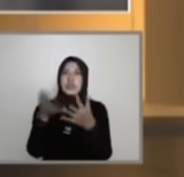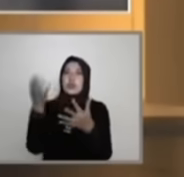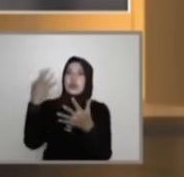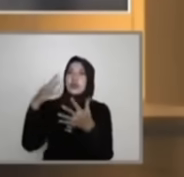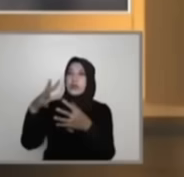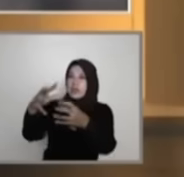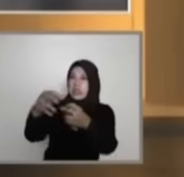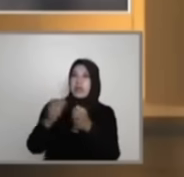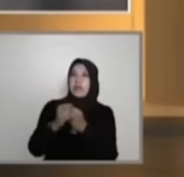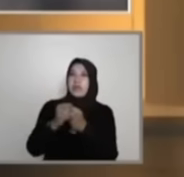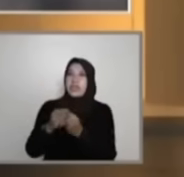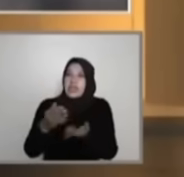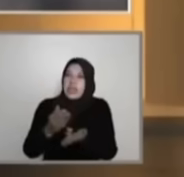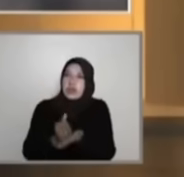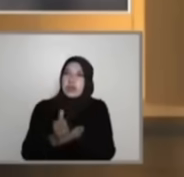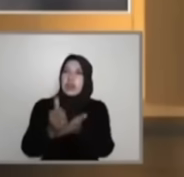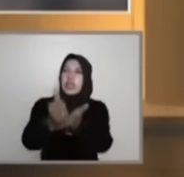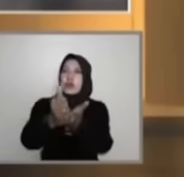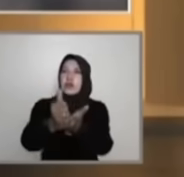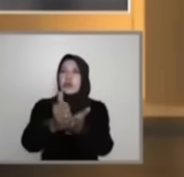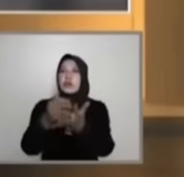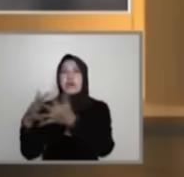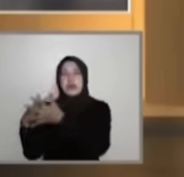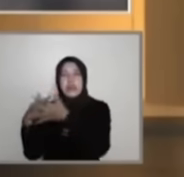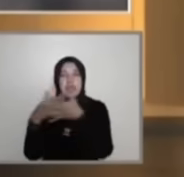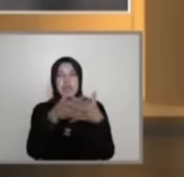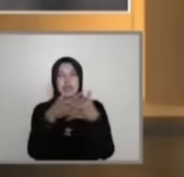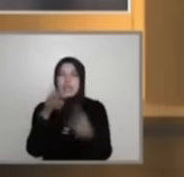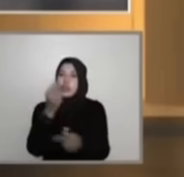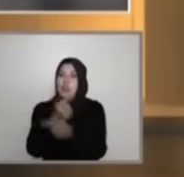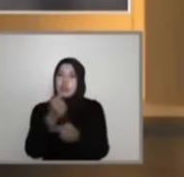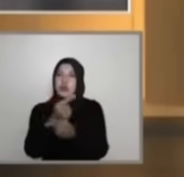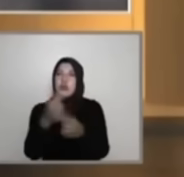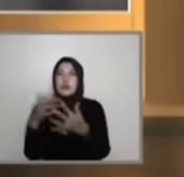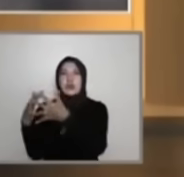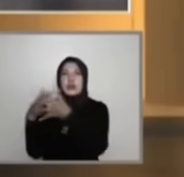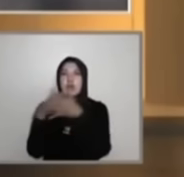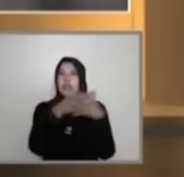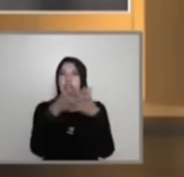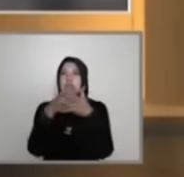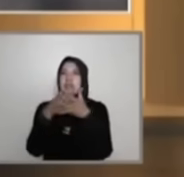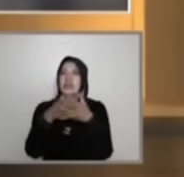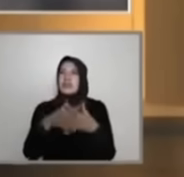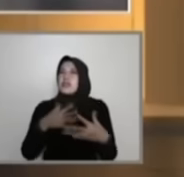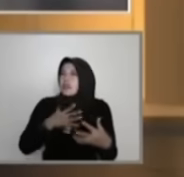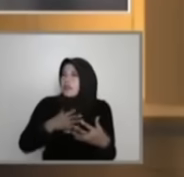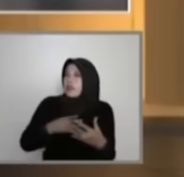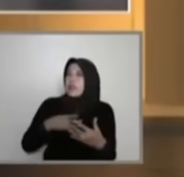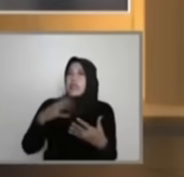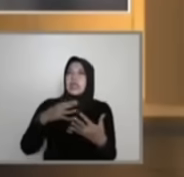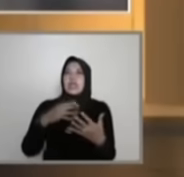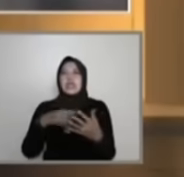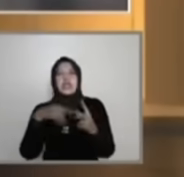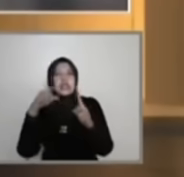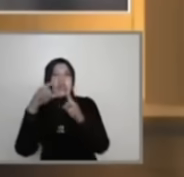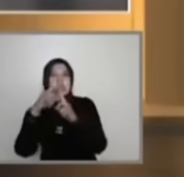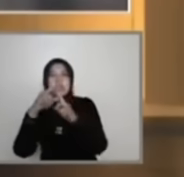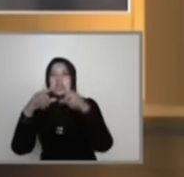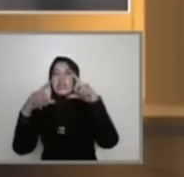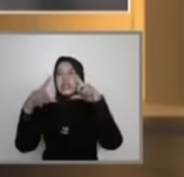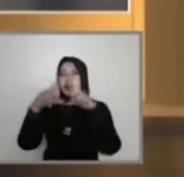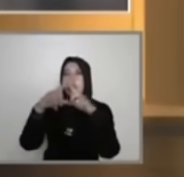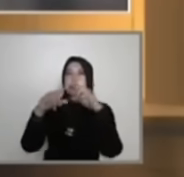dulu mereka mendapatkan bantuan untuk balai pengajian. Guru-guru, jerih payah guru-guru di pesantren,